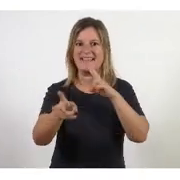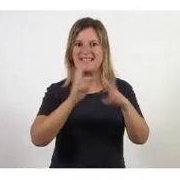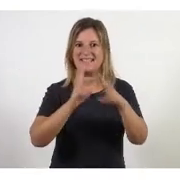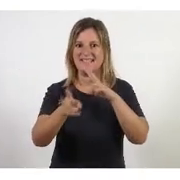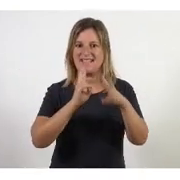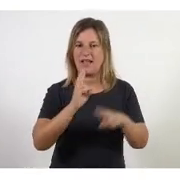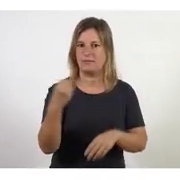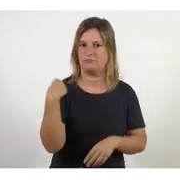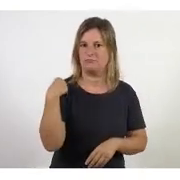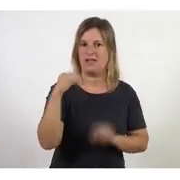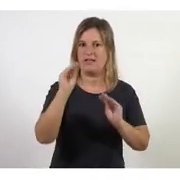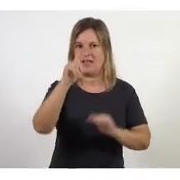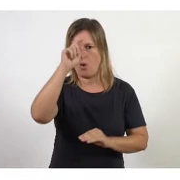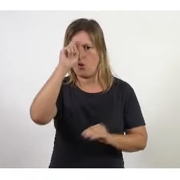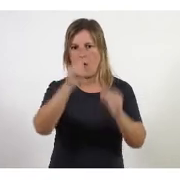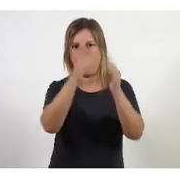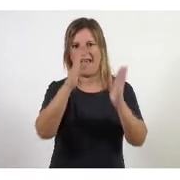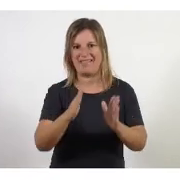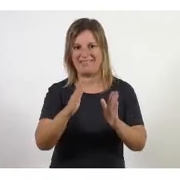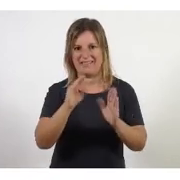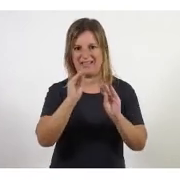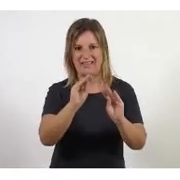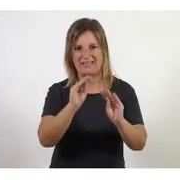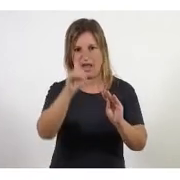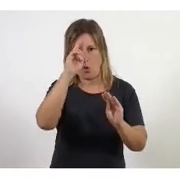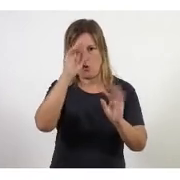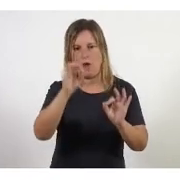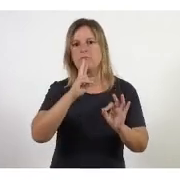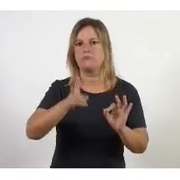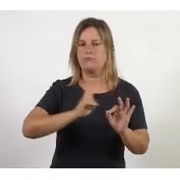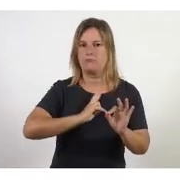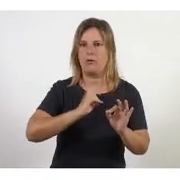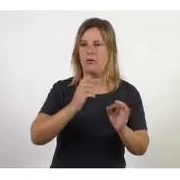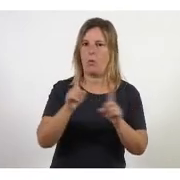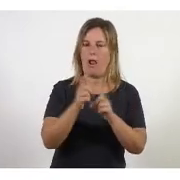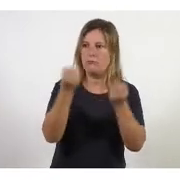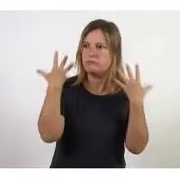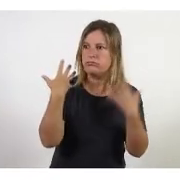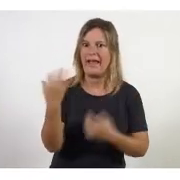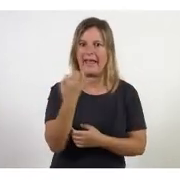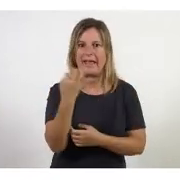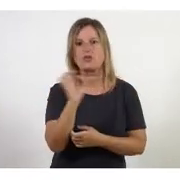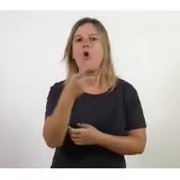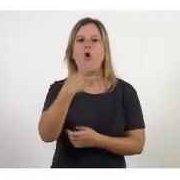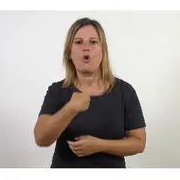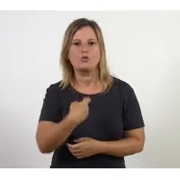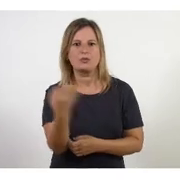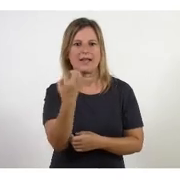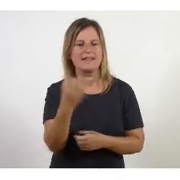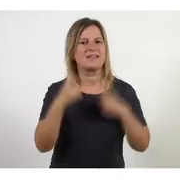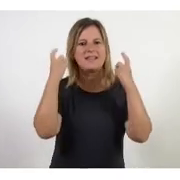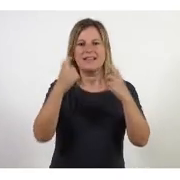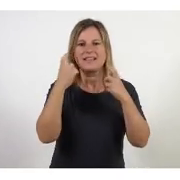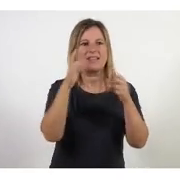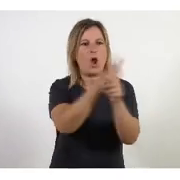poseu el vostre nom, la vostra entitat i ens dieu on us heu perdut, quina és la vostra consulta. Intentarem donar resposta